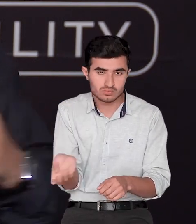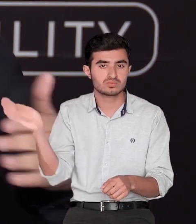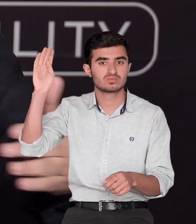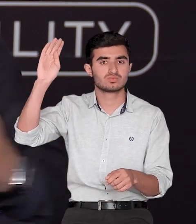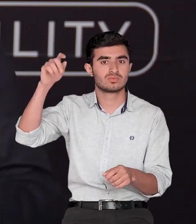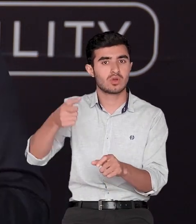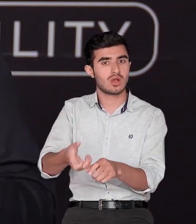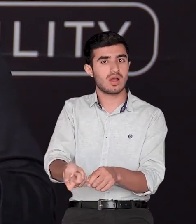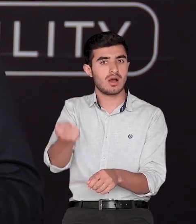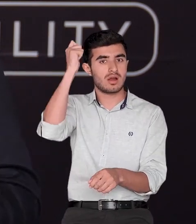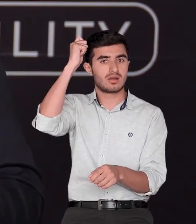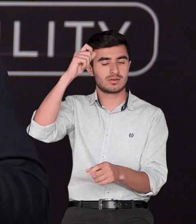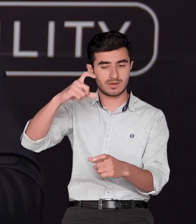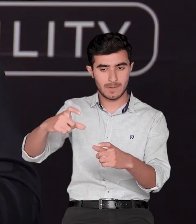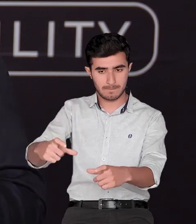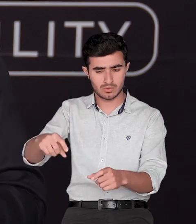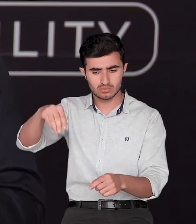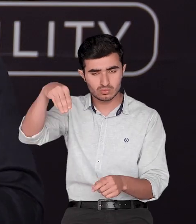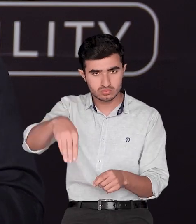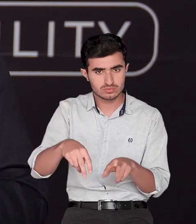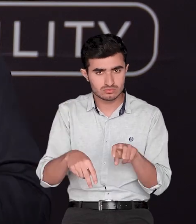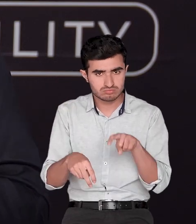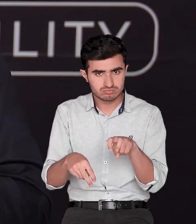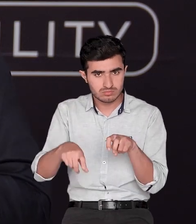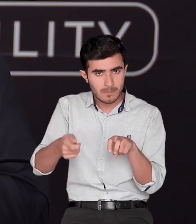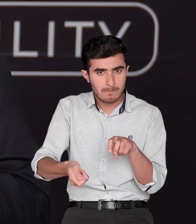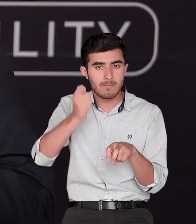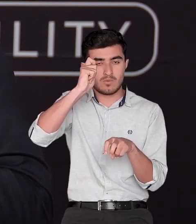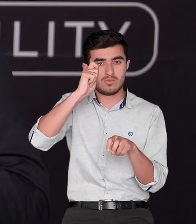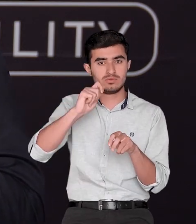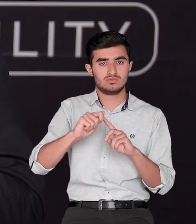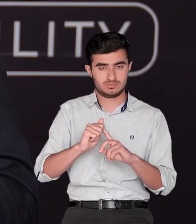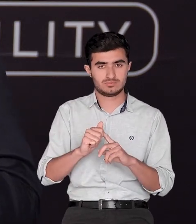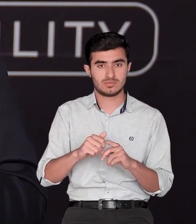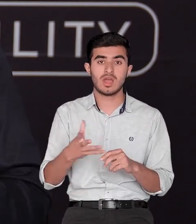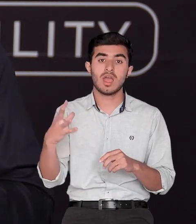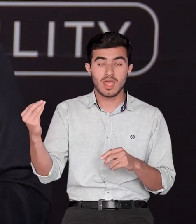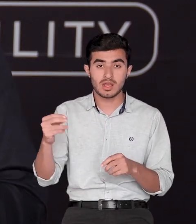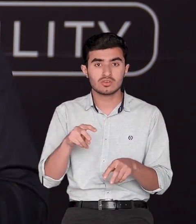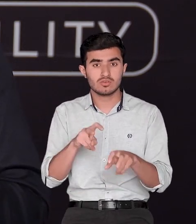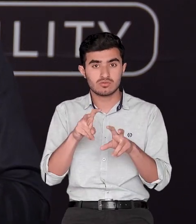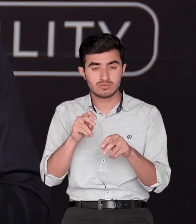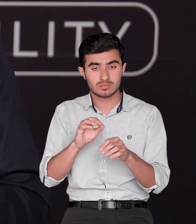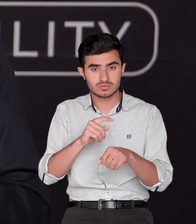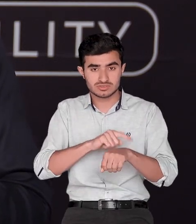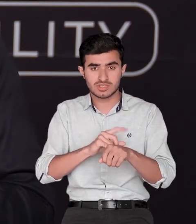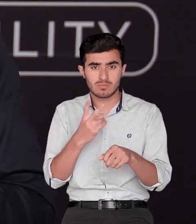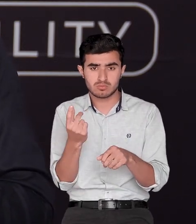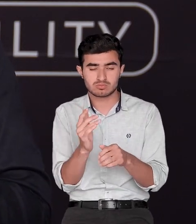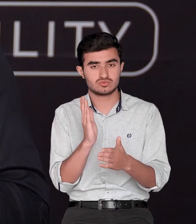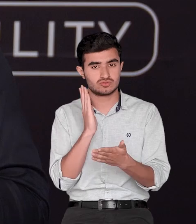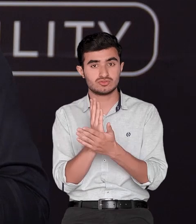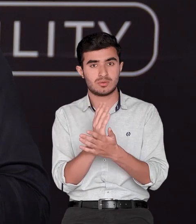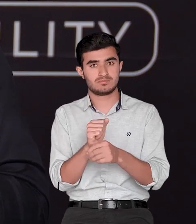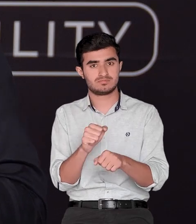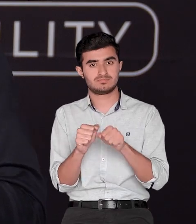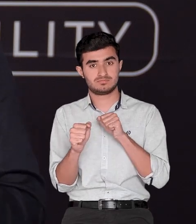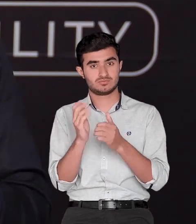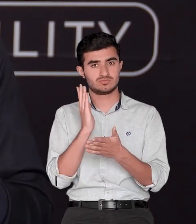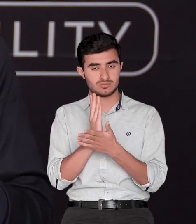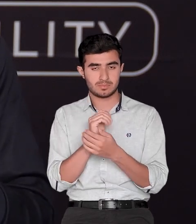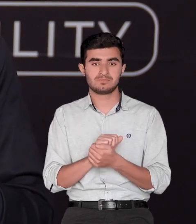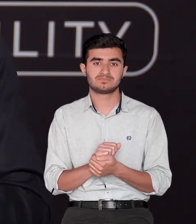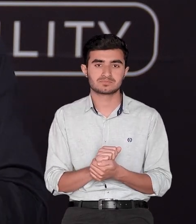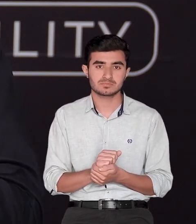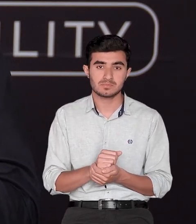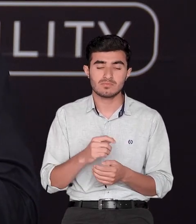बाद एक सर्टेन पॉइंट से पहले पहले उस घोड़े को रोकना है। अब नॉर्मली इसके 4 नंबर होते हैं जब वो पैग उठाते हैं। तो इसका